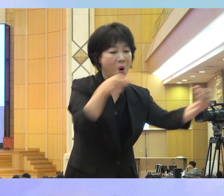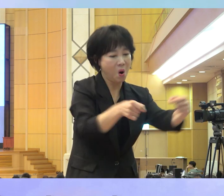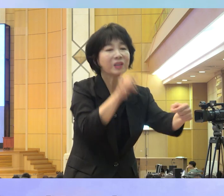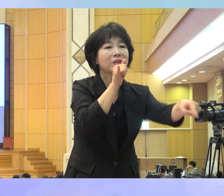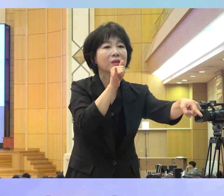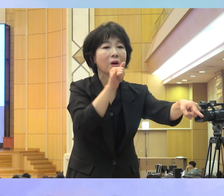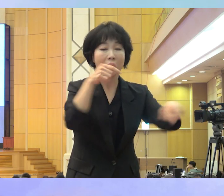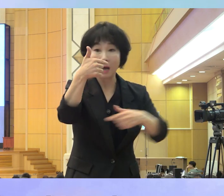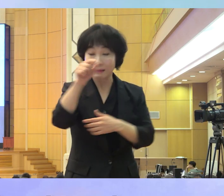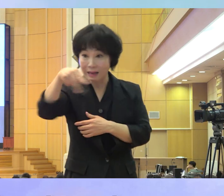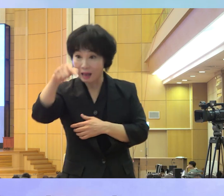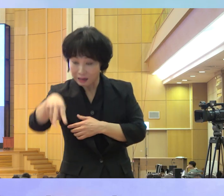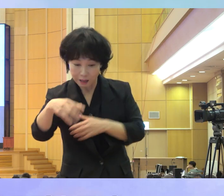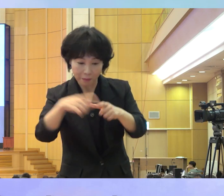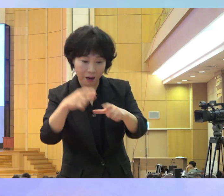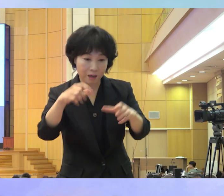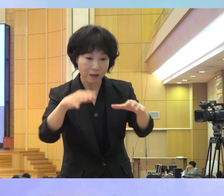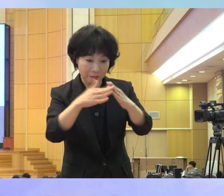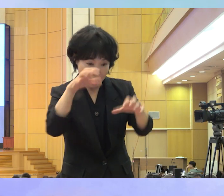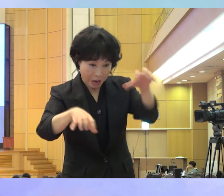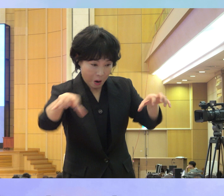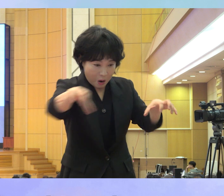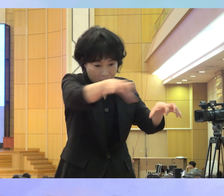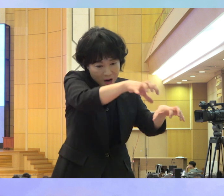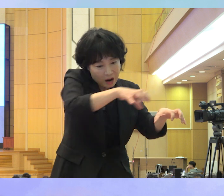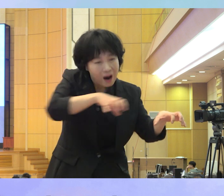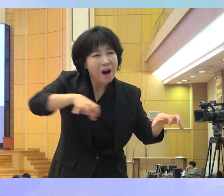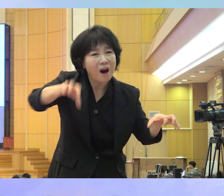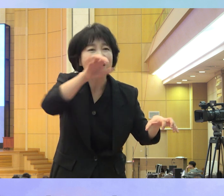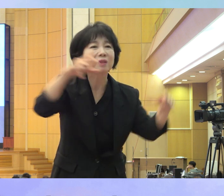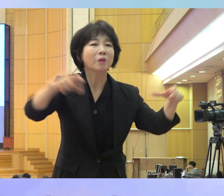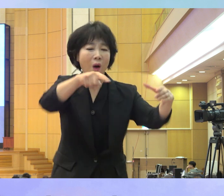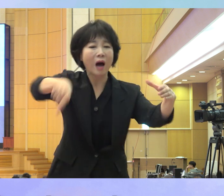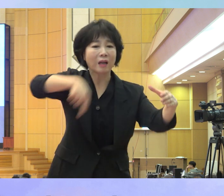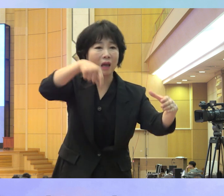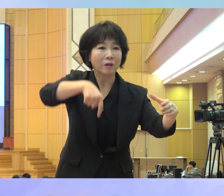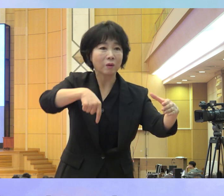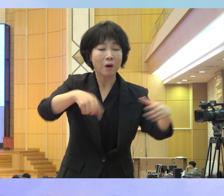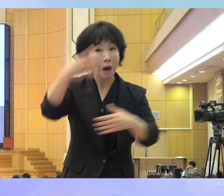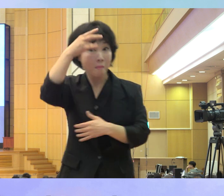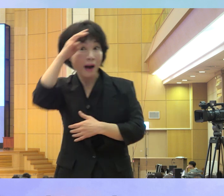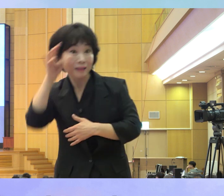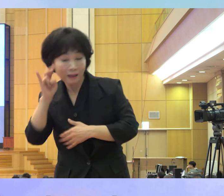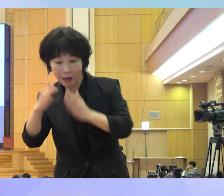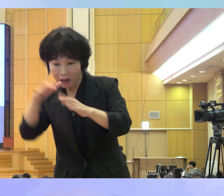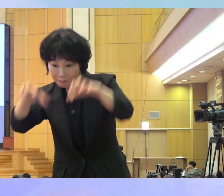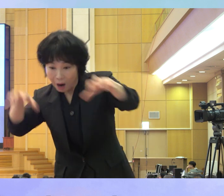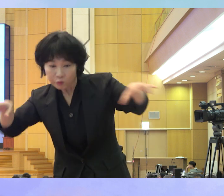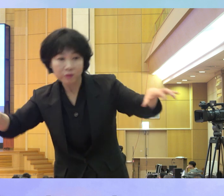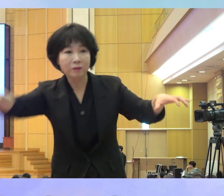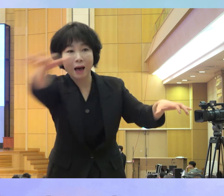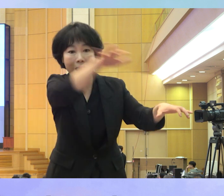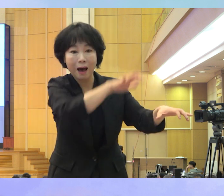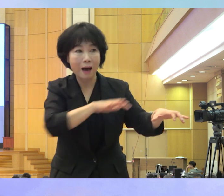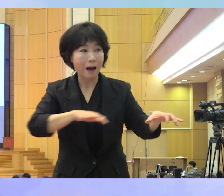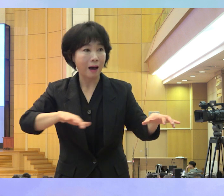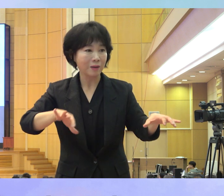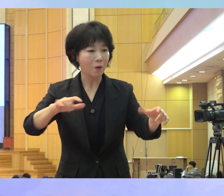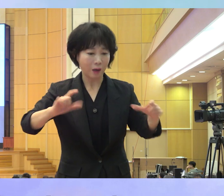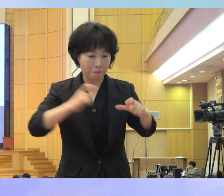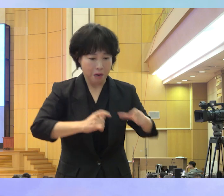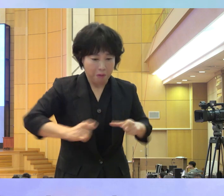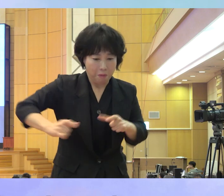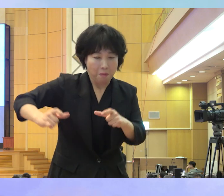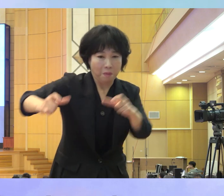나사렛이라는 마을도 있습니다. 가나라는 마을도 있습니다. 막달라라고 하는 마을도 있습니다. 디베랴라고 하는